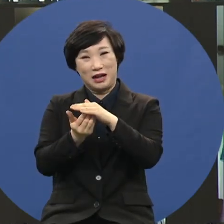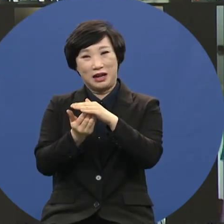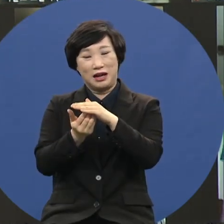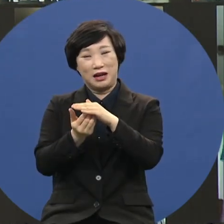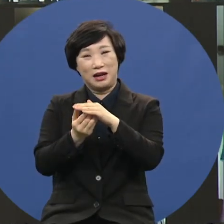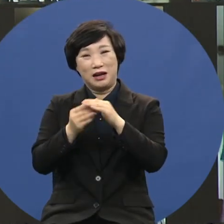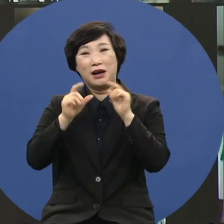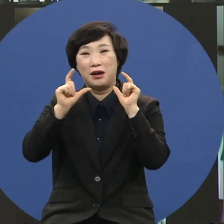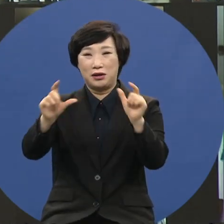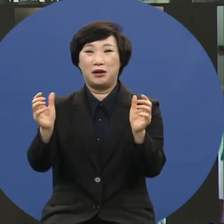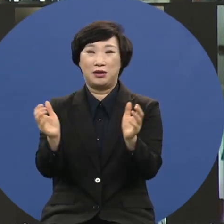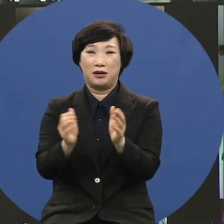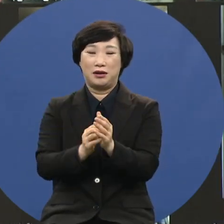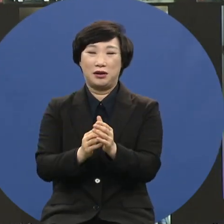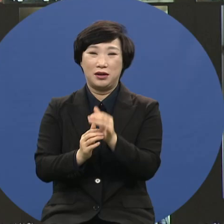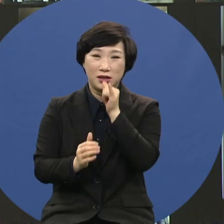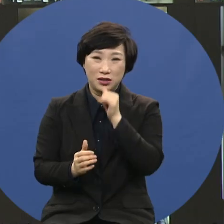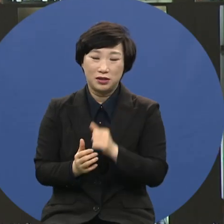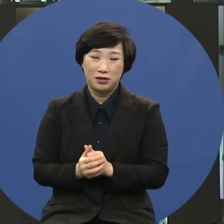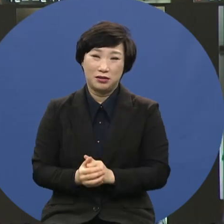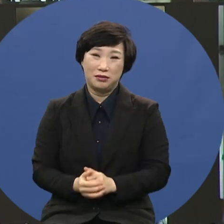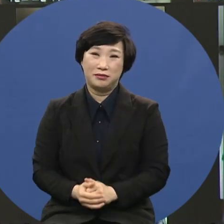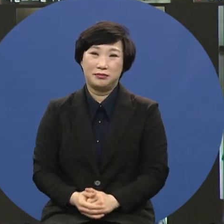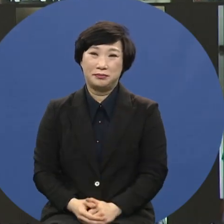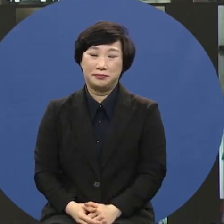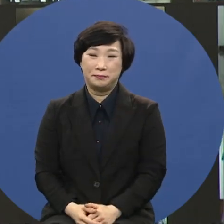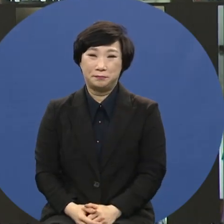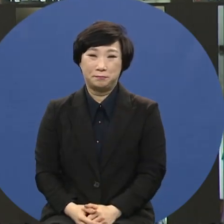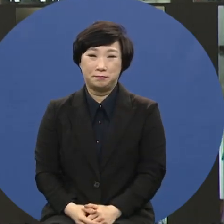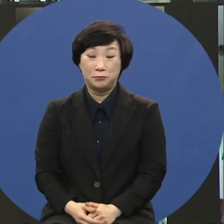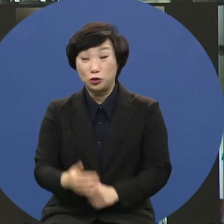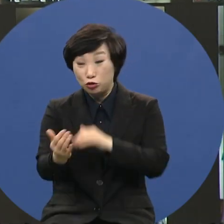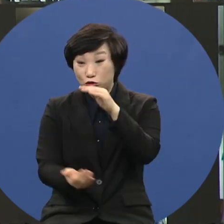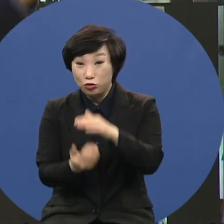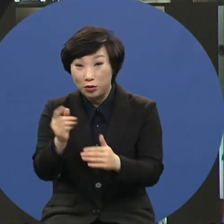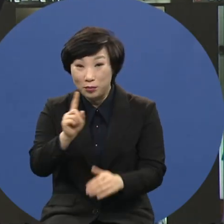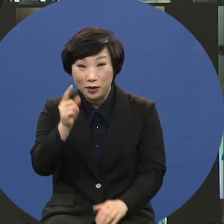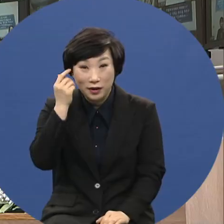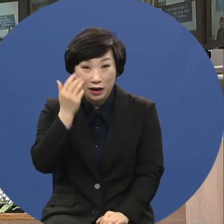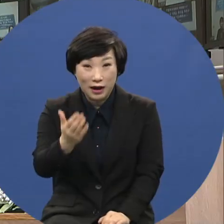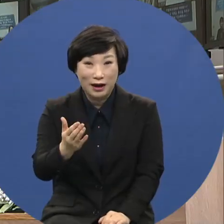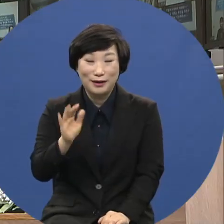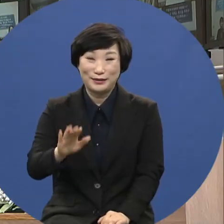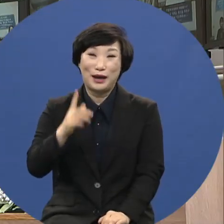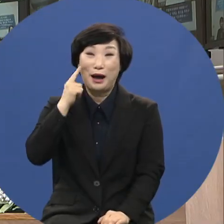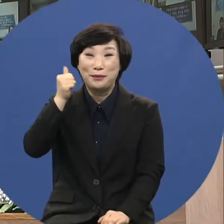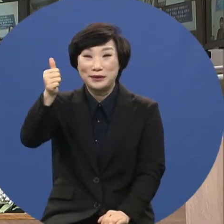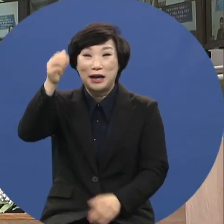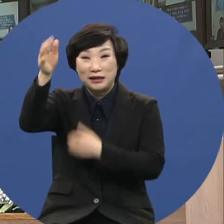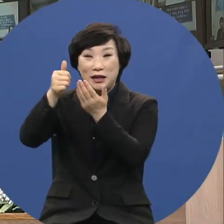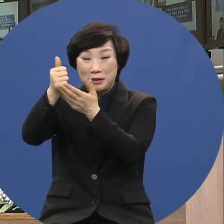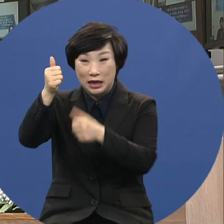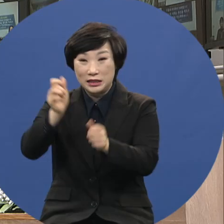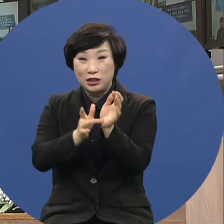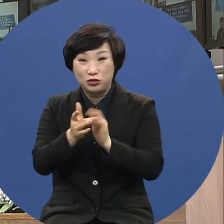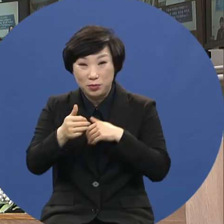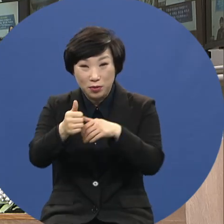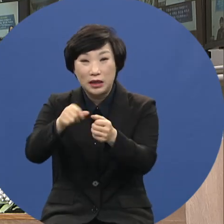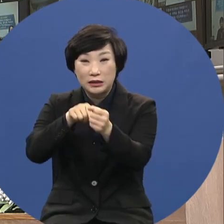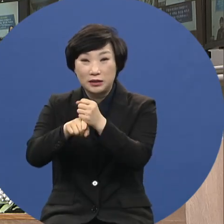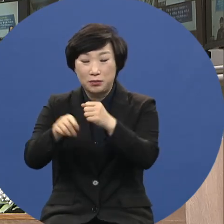이루었다 하시니라. 뭘 이루었어? 아버지가 아들을 보내신